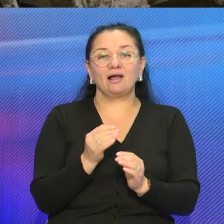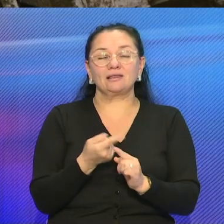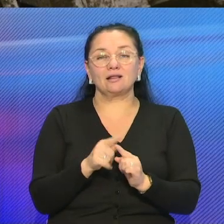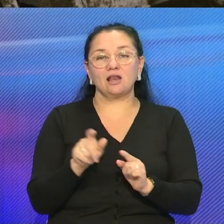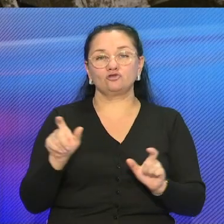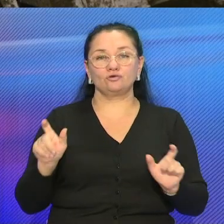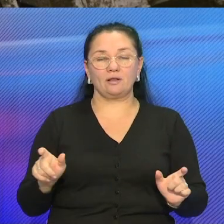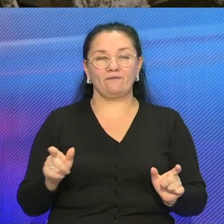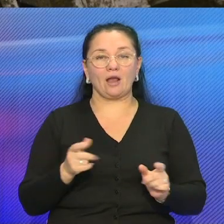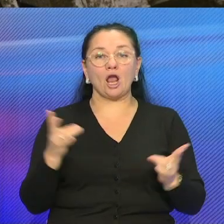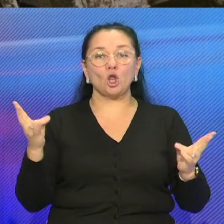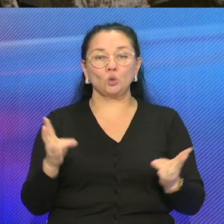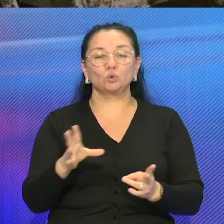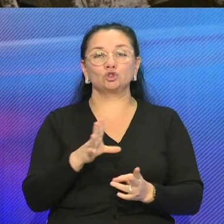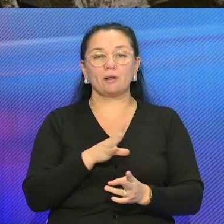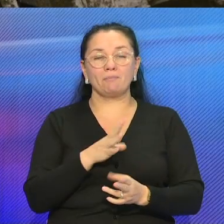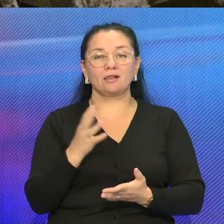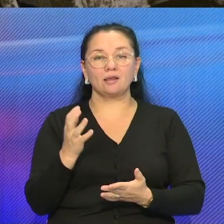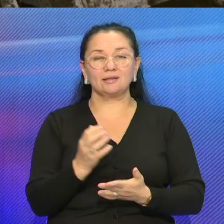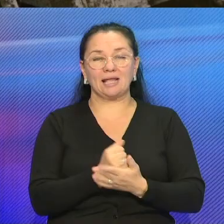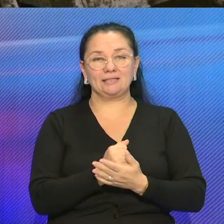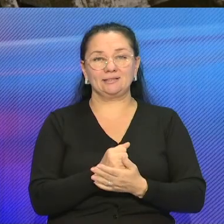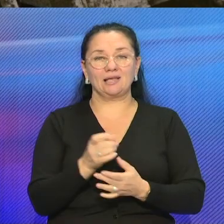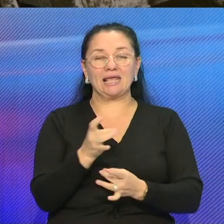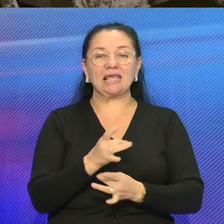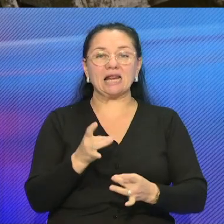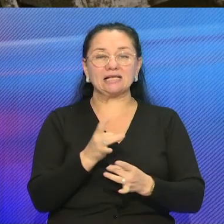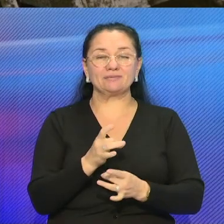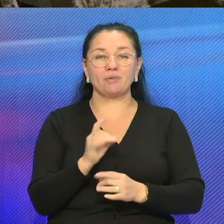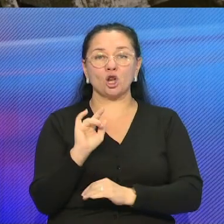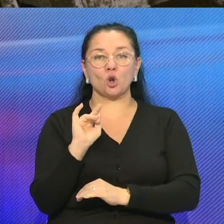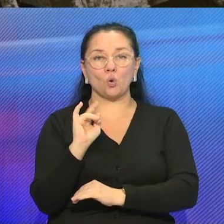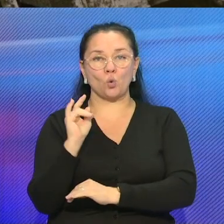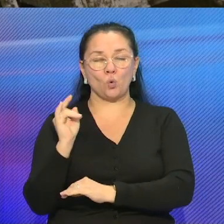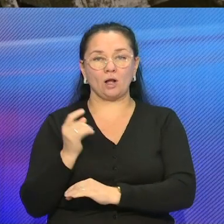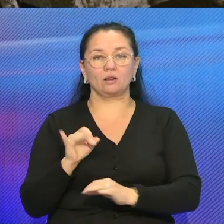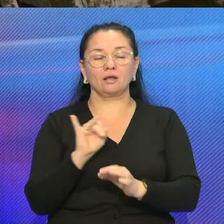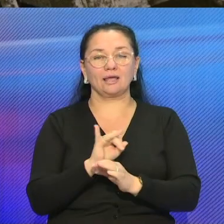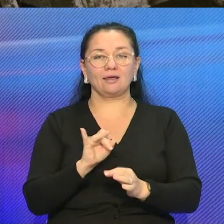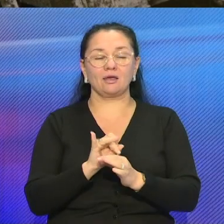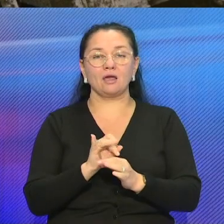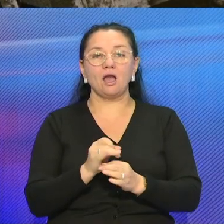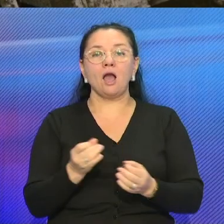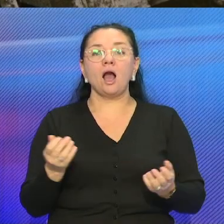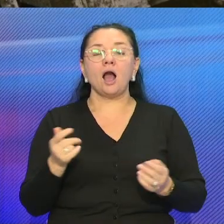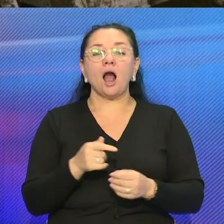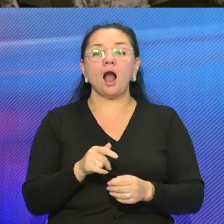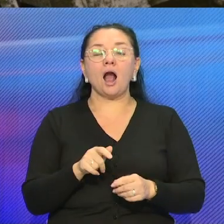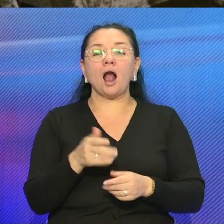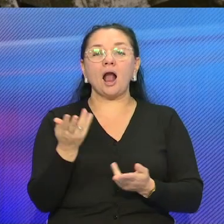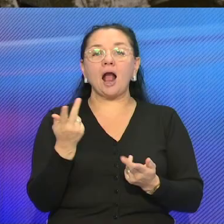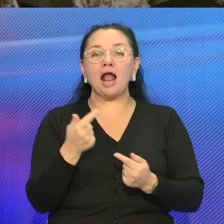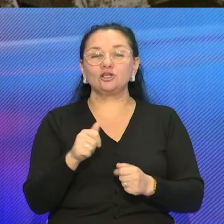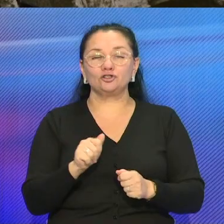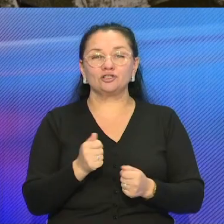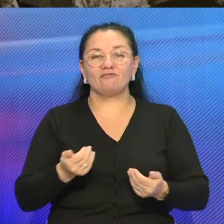вот надо было найти и оптимальный размер кукол, и оптимальное количество живых актеров